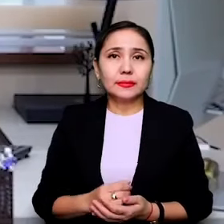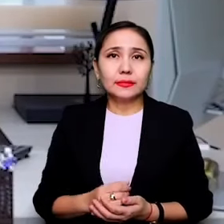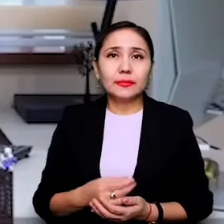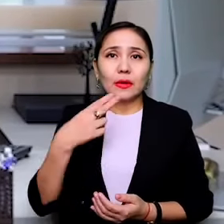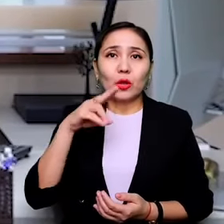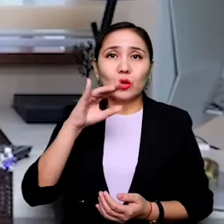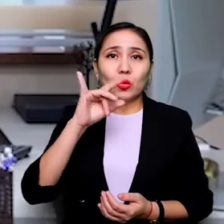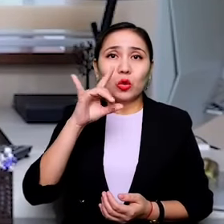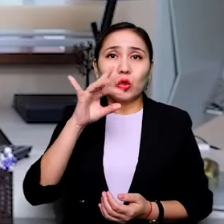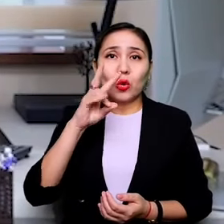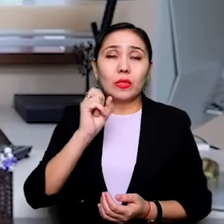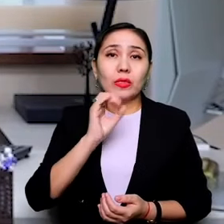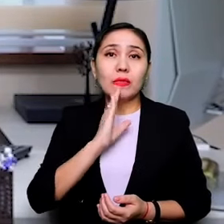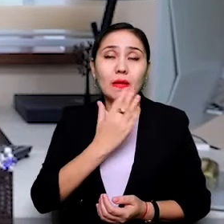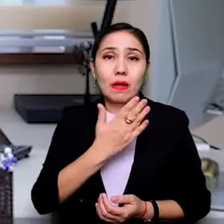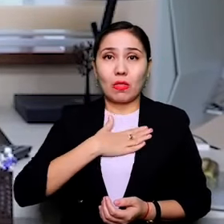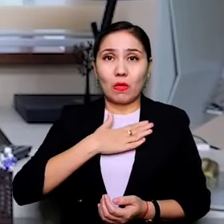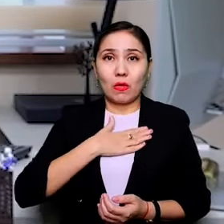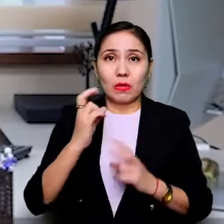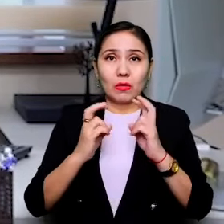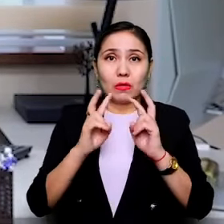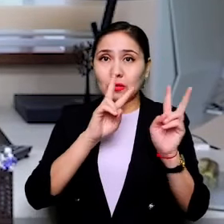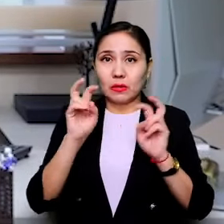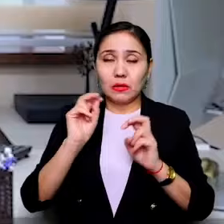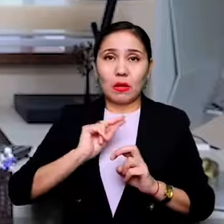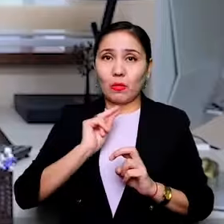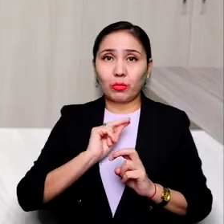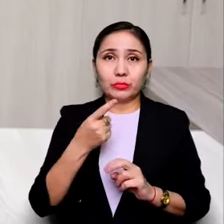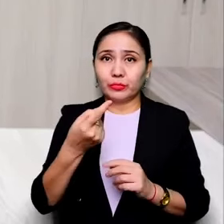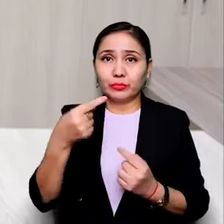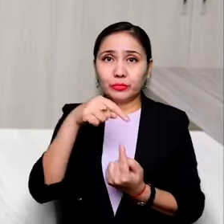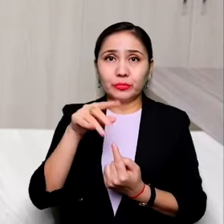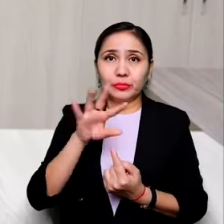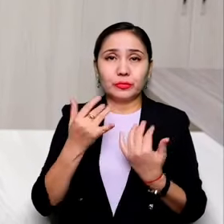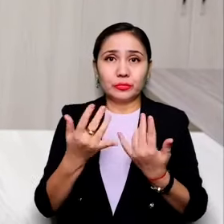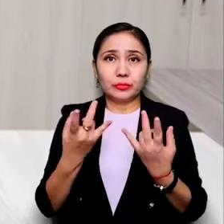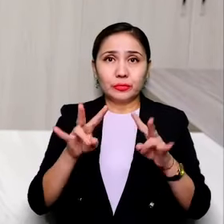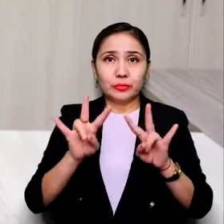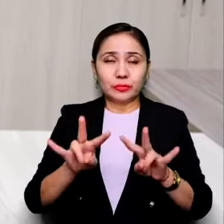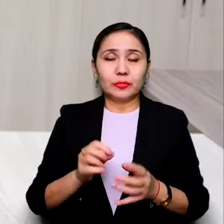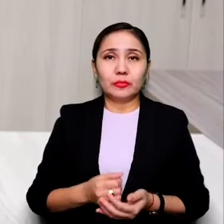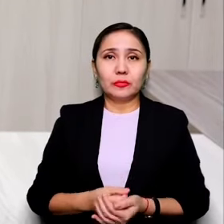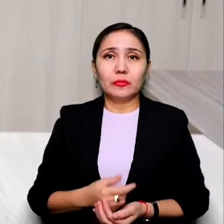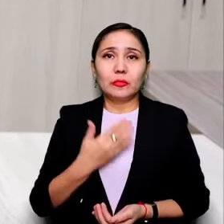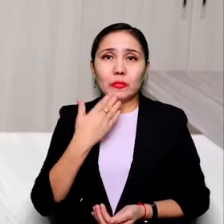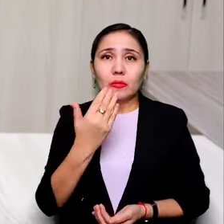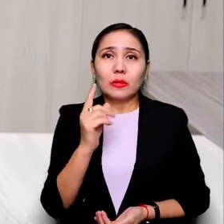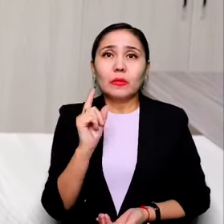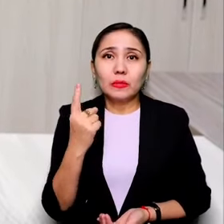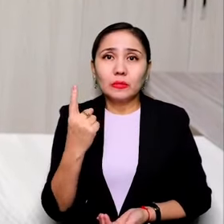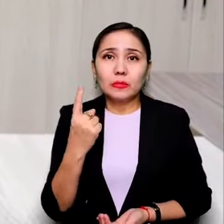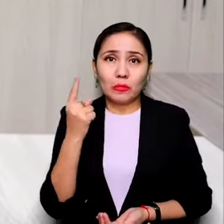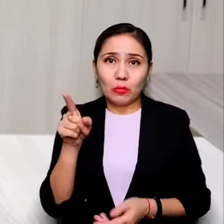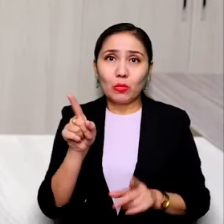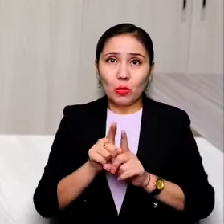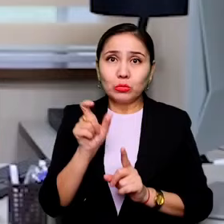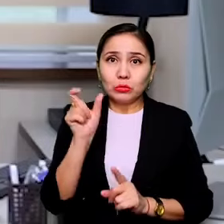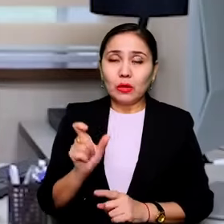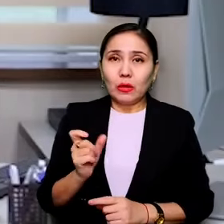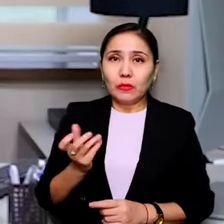Durdona, bizani korxonaga bunaqalarni ishga olib kelmang. Axir nega? Ular ham